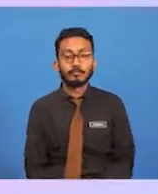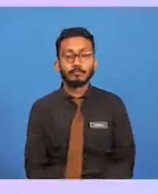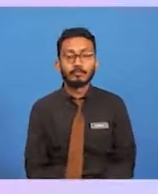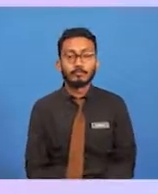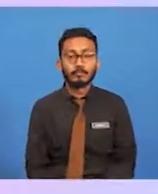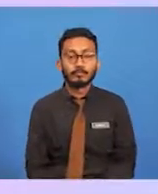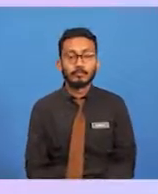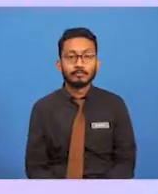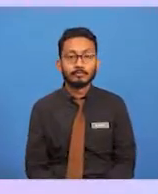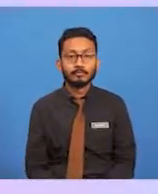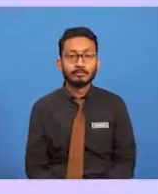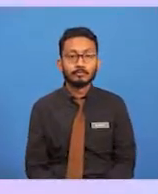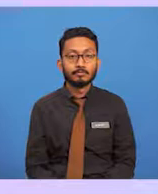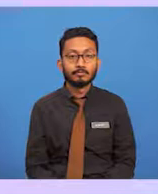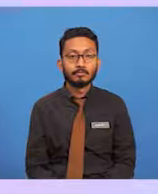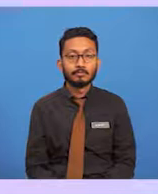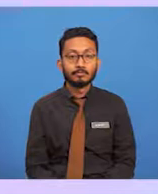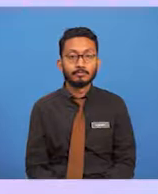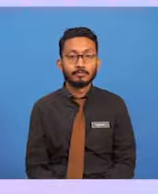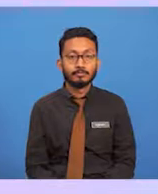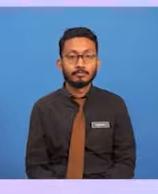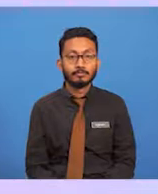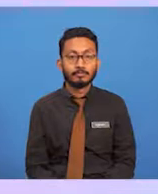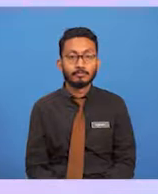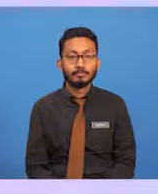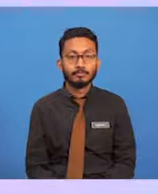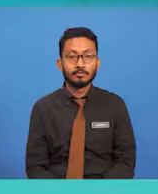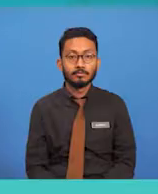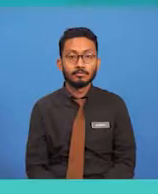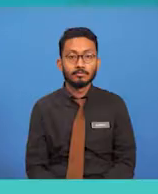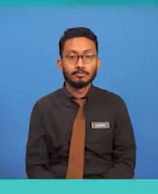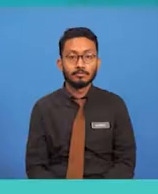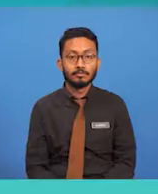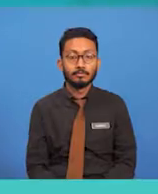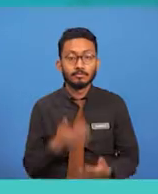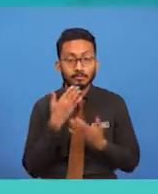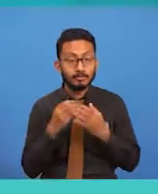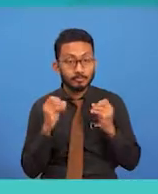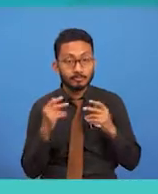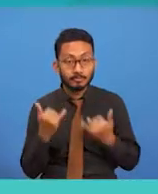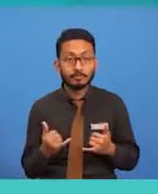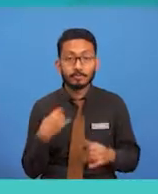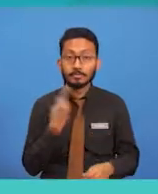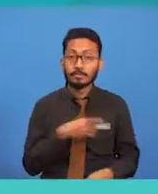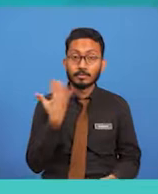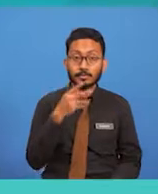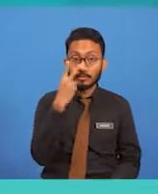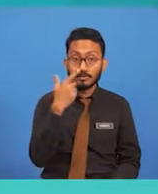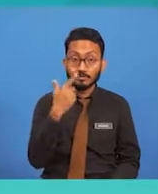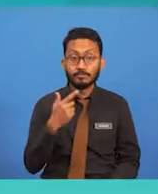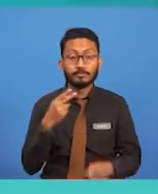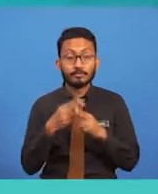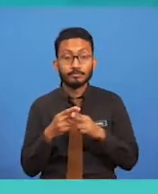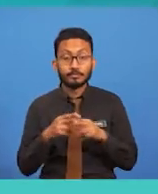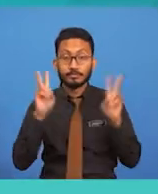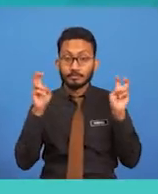mengenali elemen rekaan di dalam identiti korporat. Baiklah, sekarang kita lihat pula